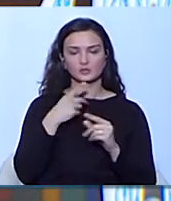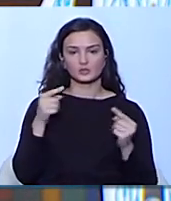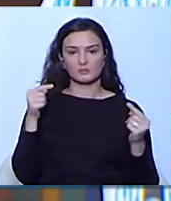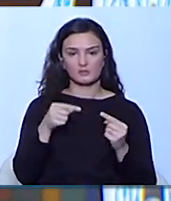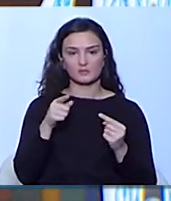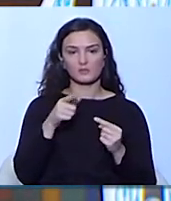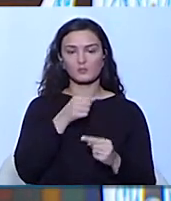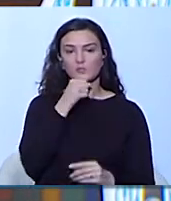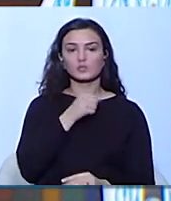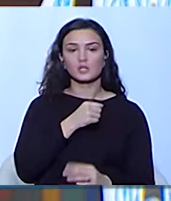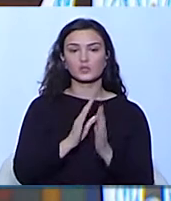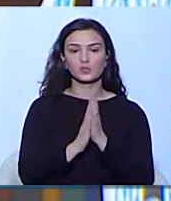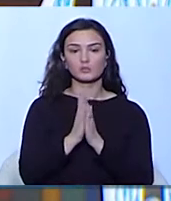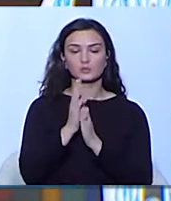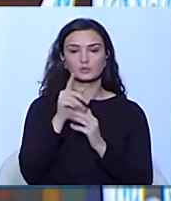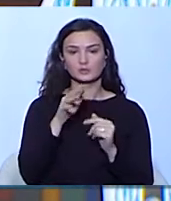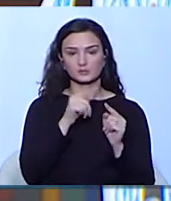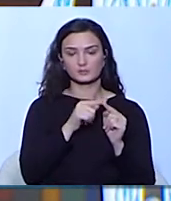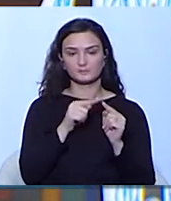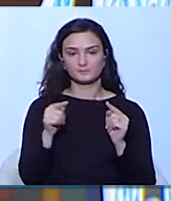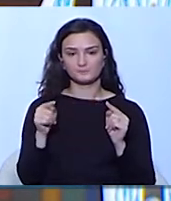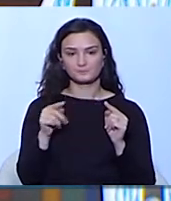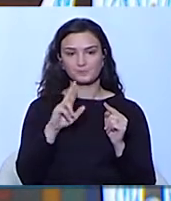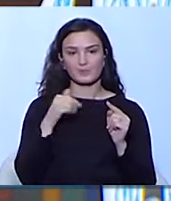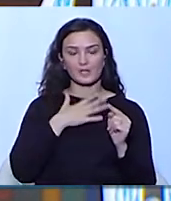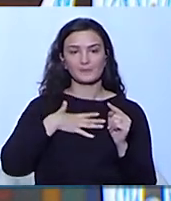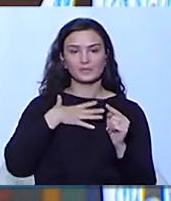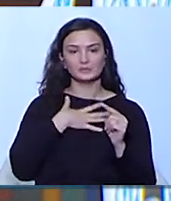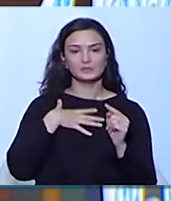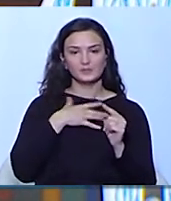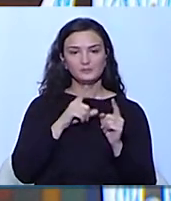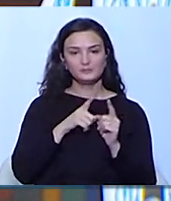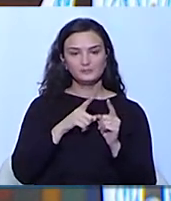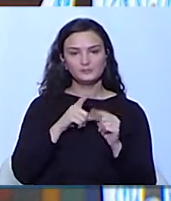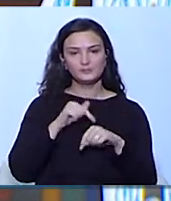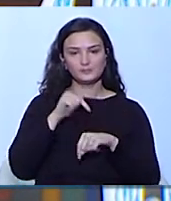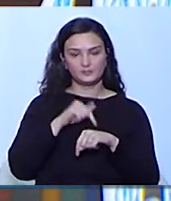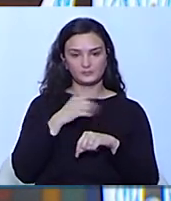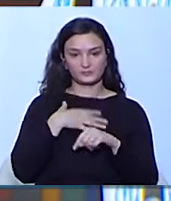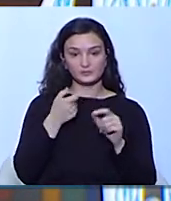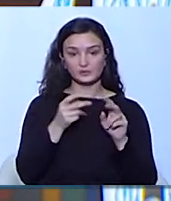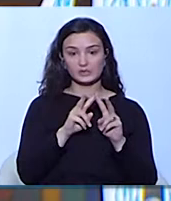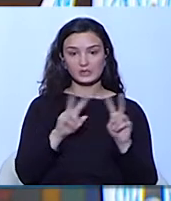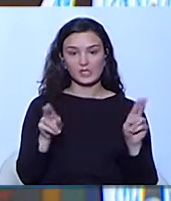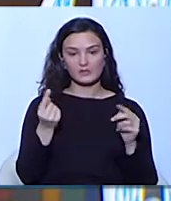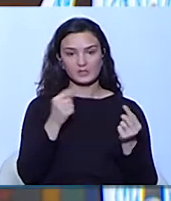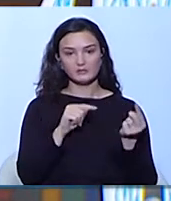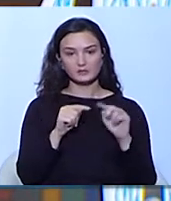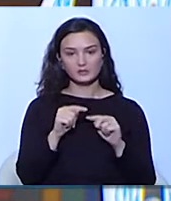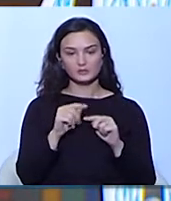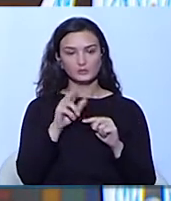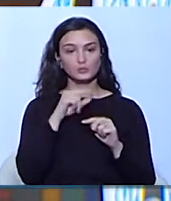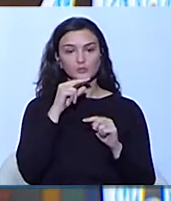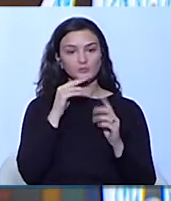შესაბამისად, მოზარდობის გარდატეხის ასაკის ნიშნები და დეპრესიული ნიშნები იმდენად გავს ხშირად ერთმანეთს, რომ